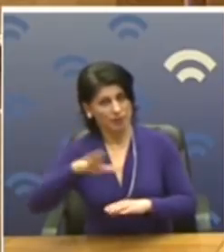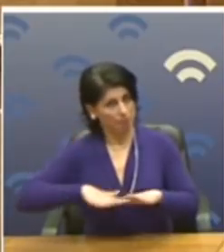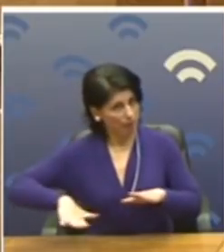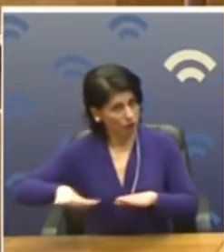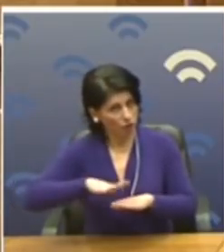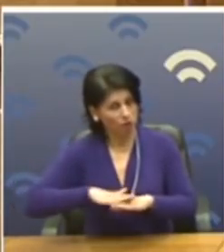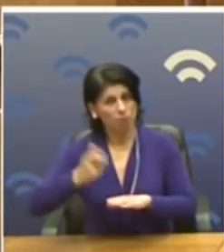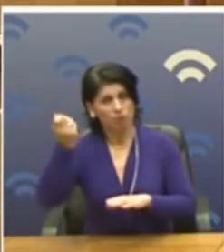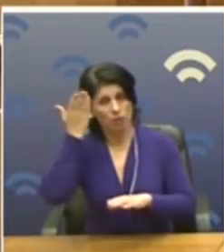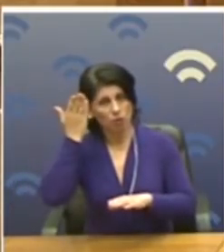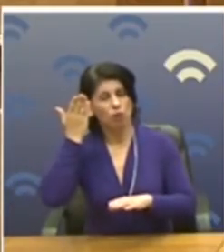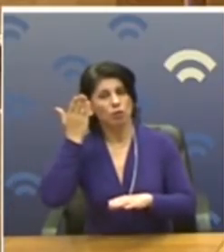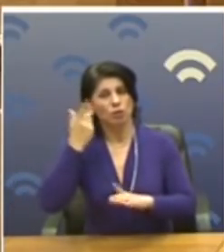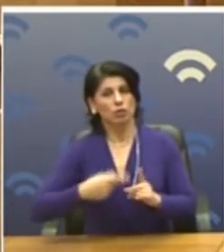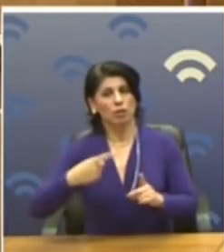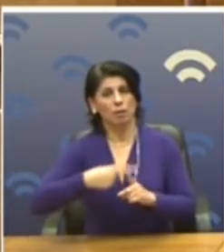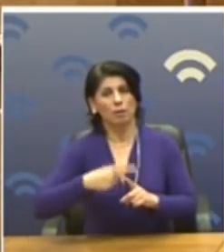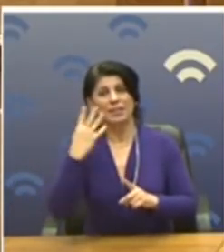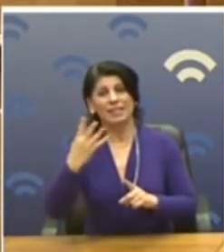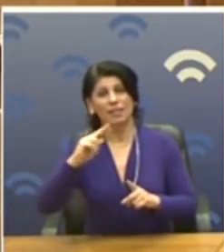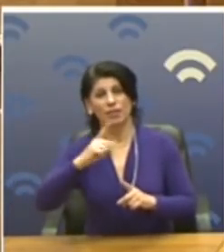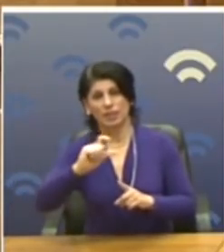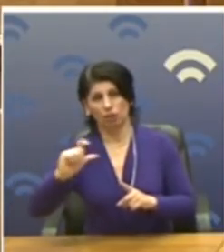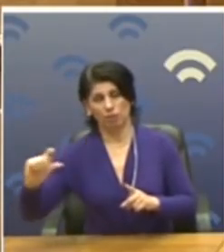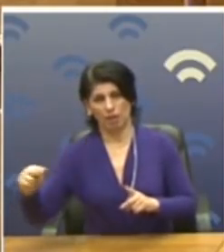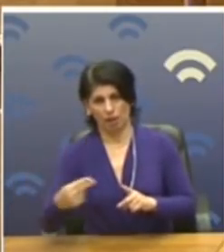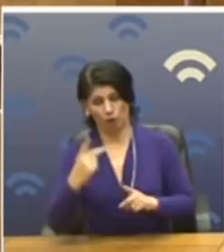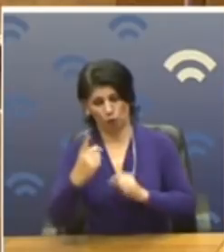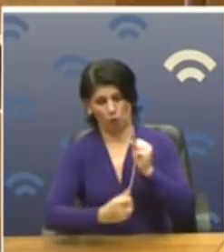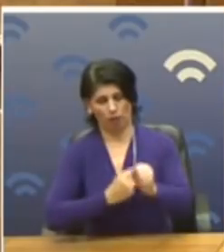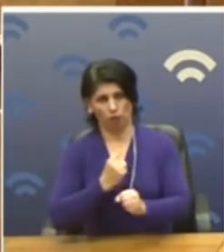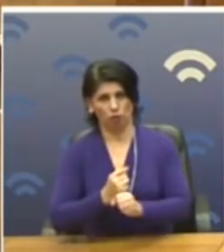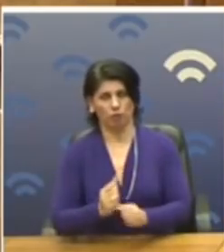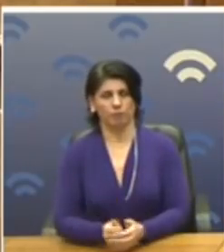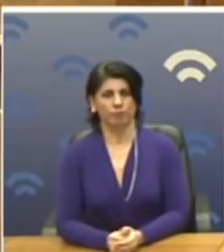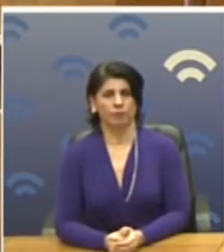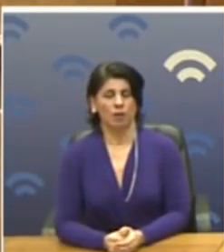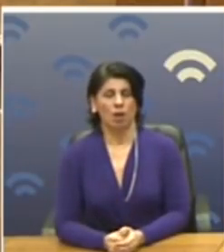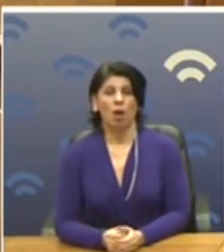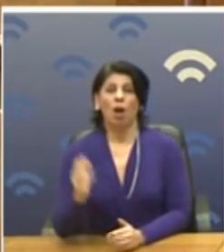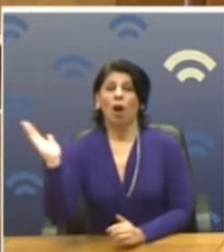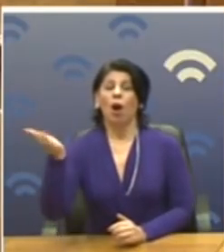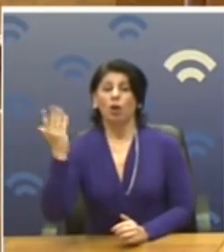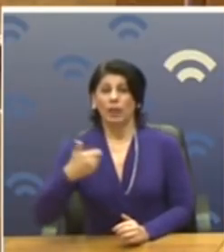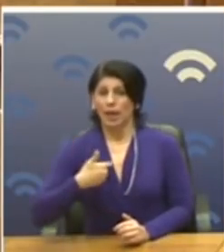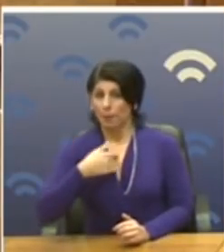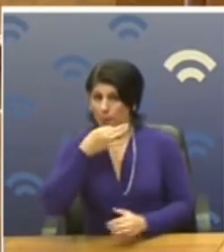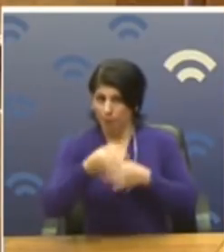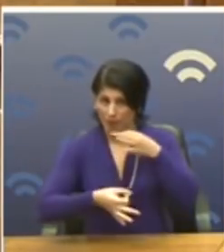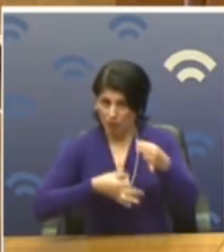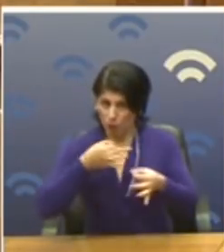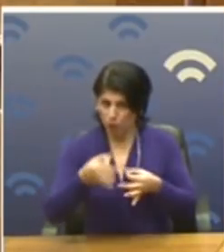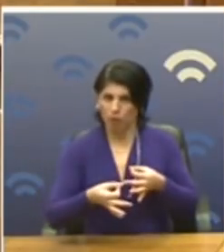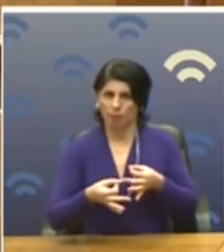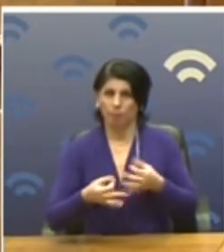μας κοστίζουν και από πάνω 4 δισεκατομμύρια ευρώ το χρόνο. Και όταν εμείς μιλούσαμε για